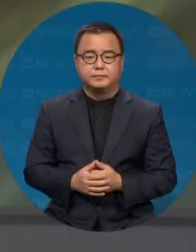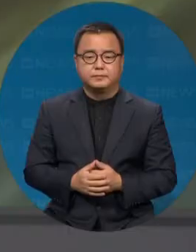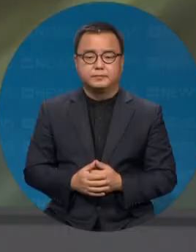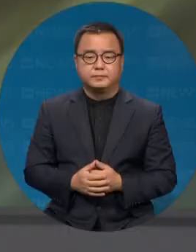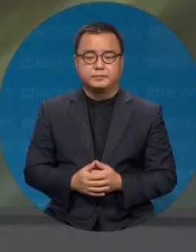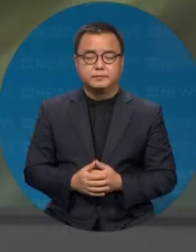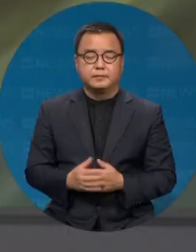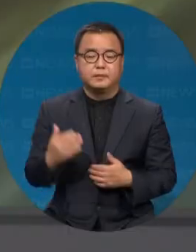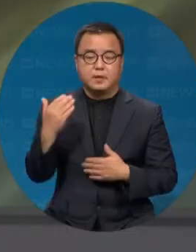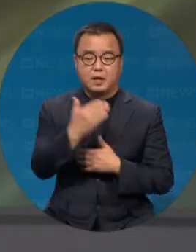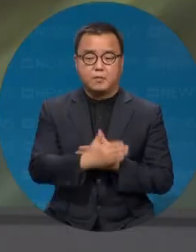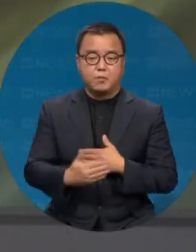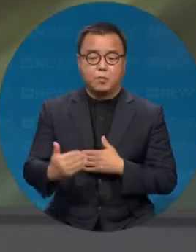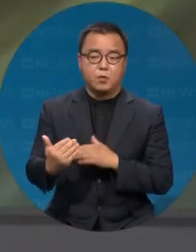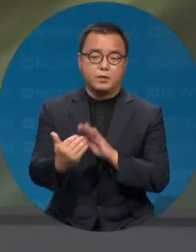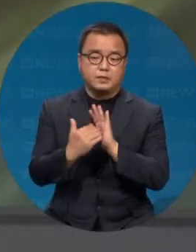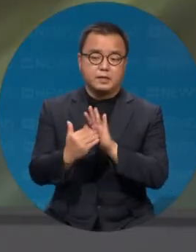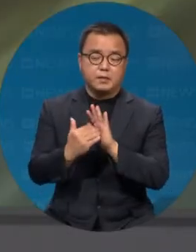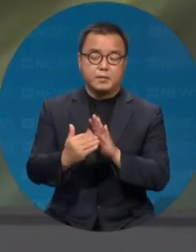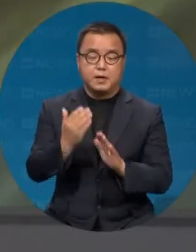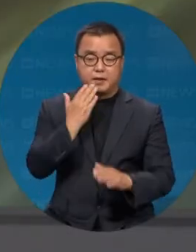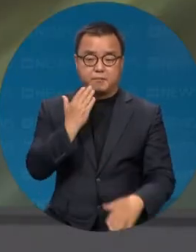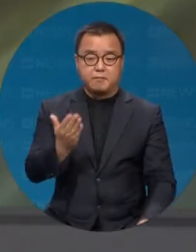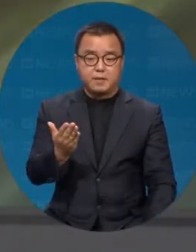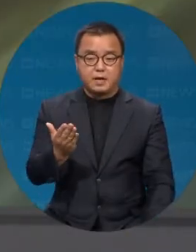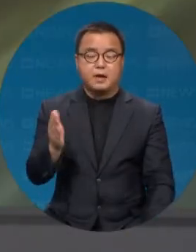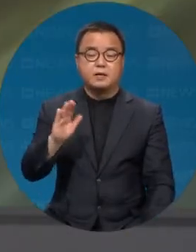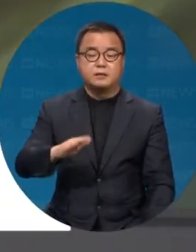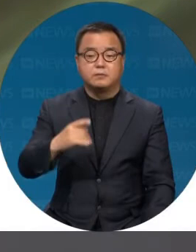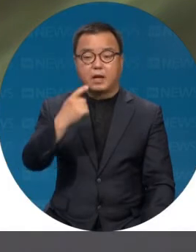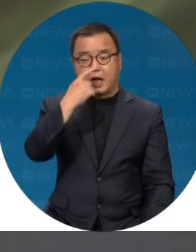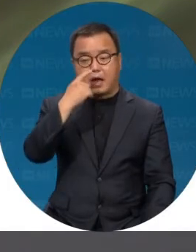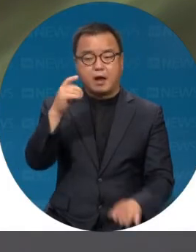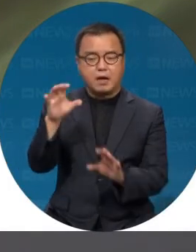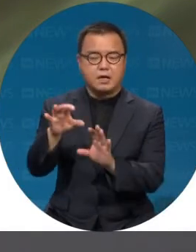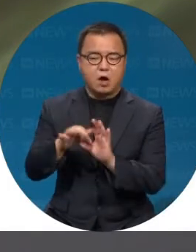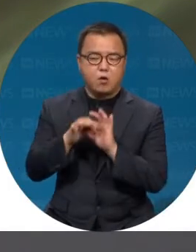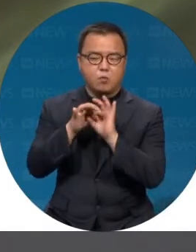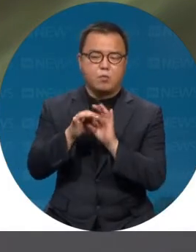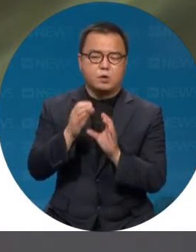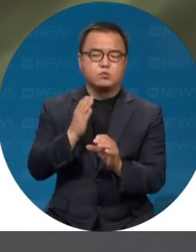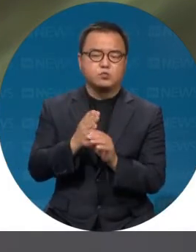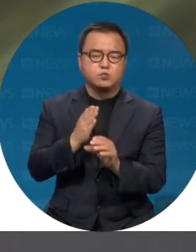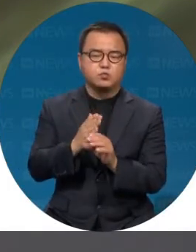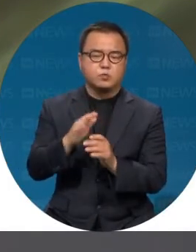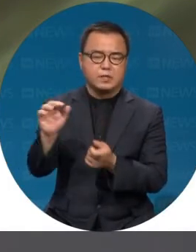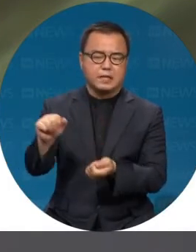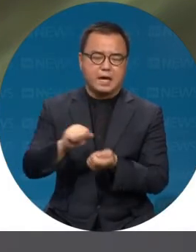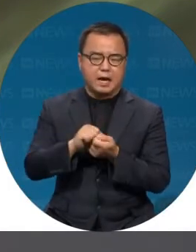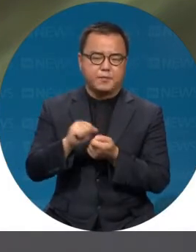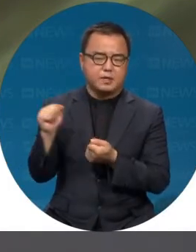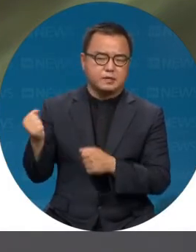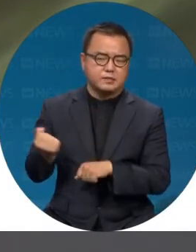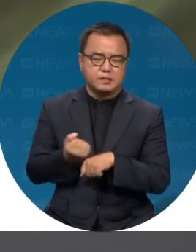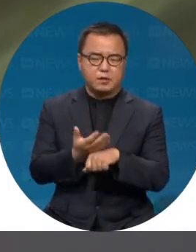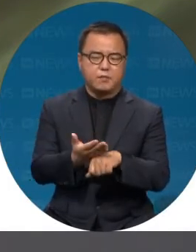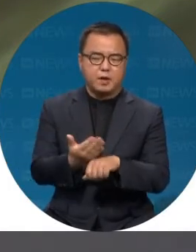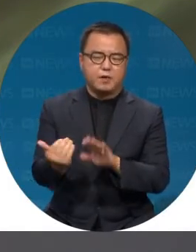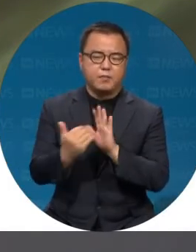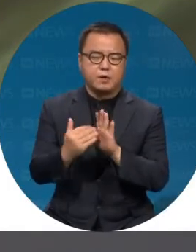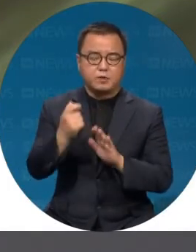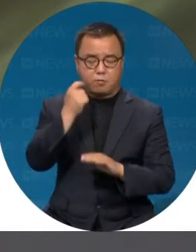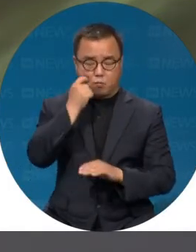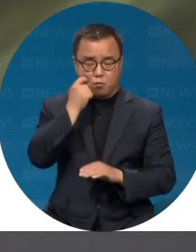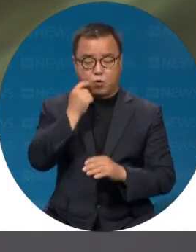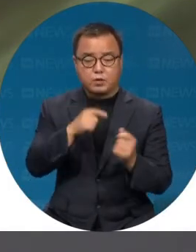네, 전신 면역이 생기더라도 비강 세포가 매개가 되는 상황에서 감염과 전파 자체는 막을 수 없기 때문에 비강